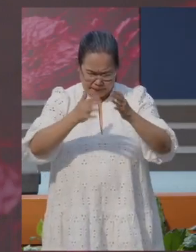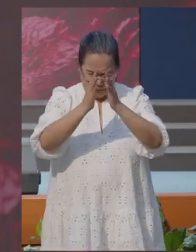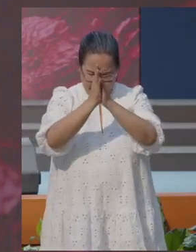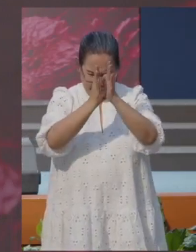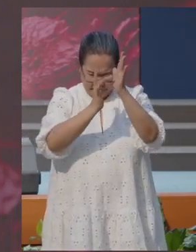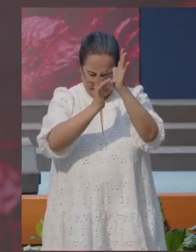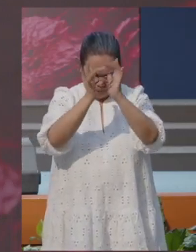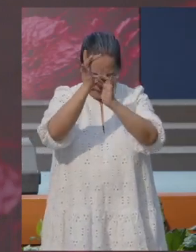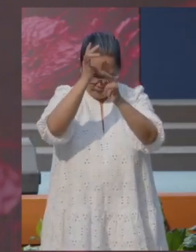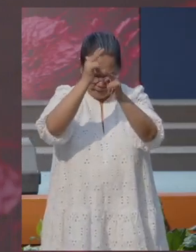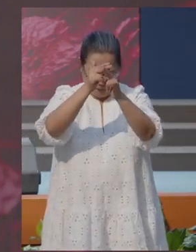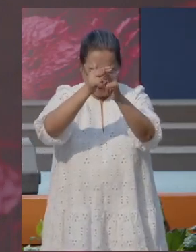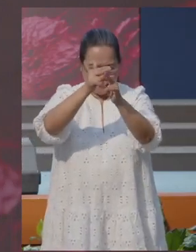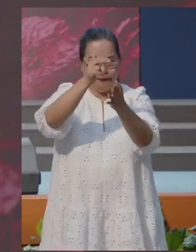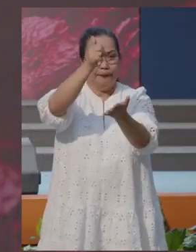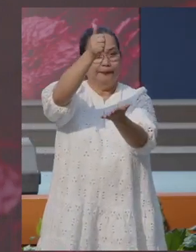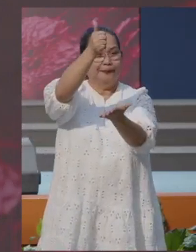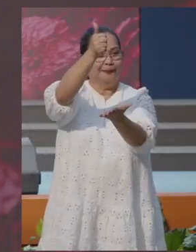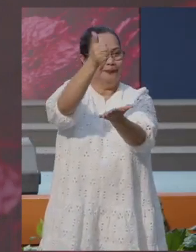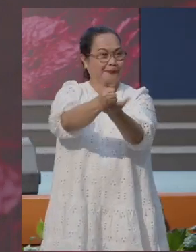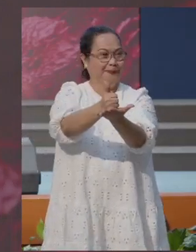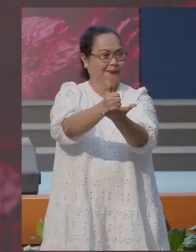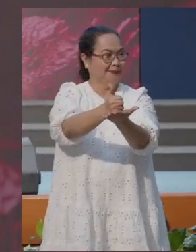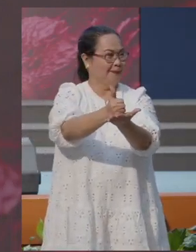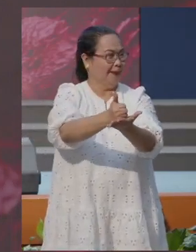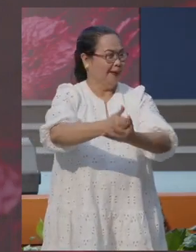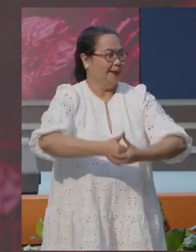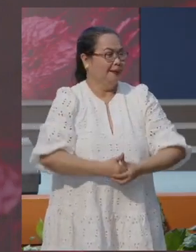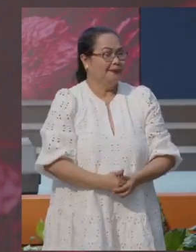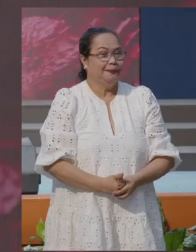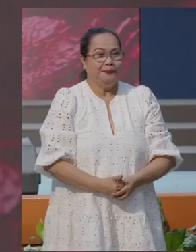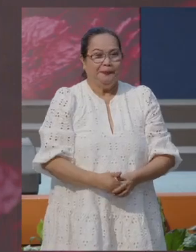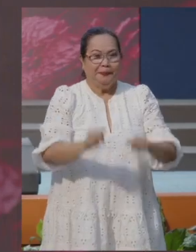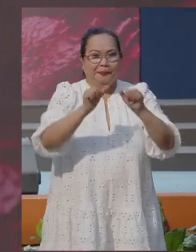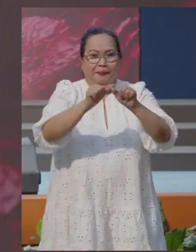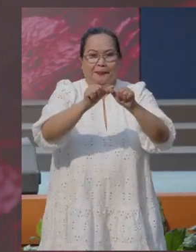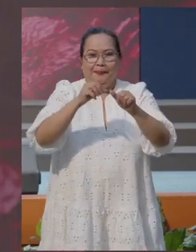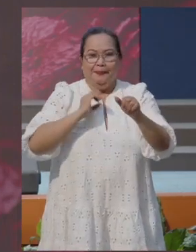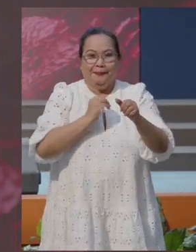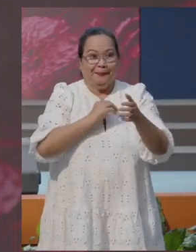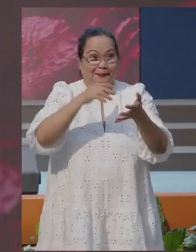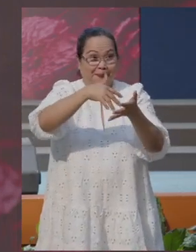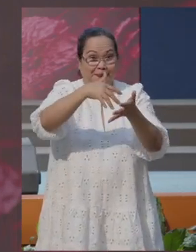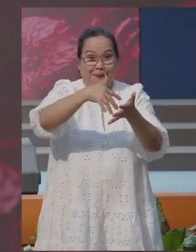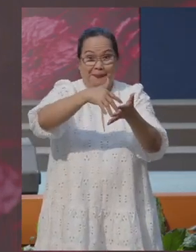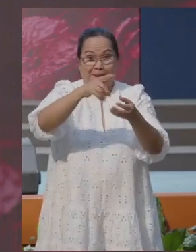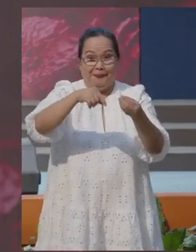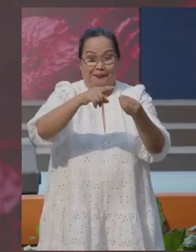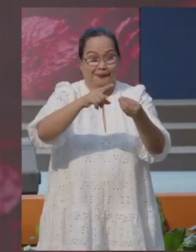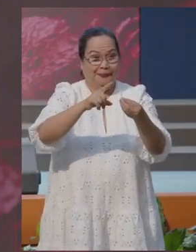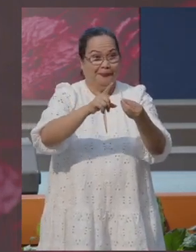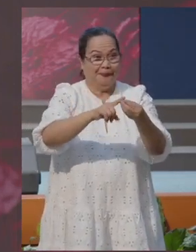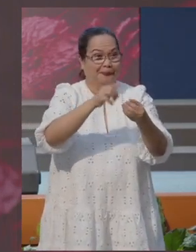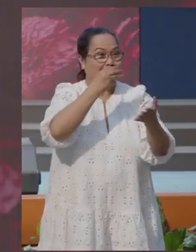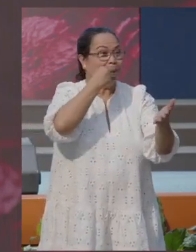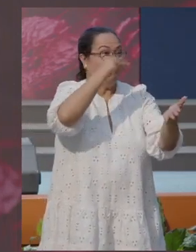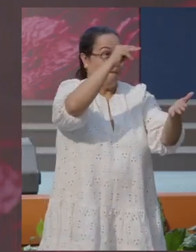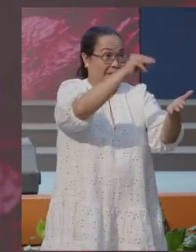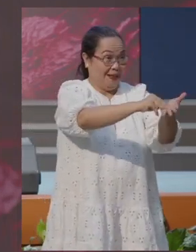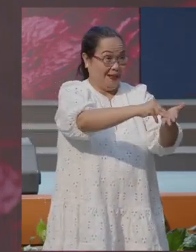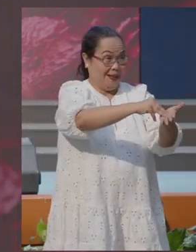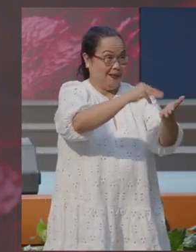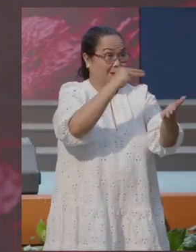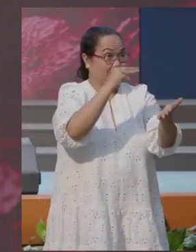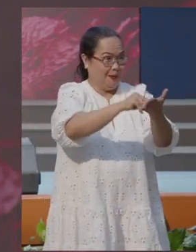ni Jesus. Amen. Nagpapatuloy po tayo sa ating series ng mga mensahe